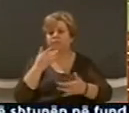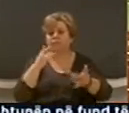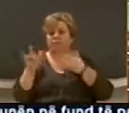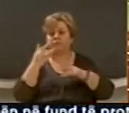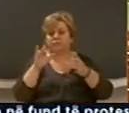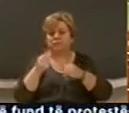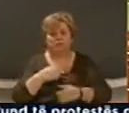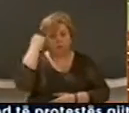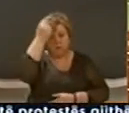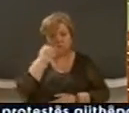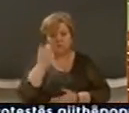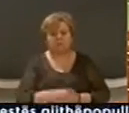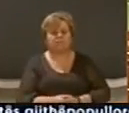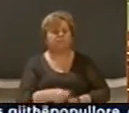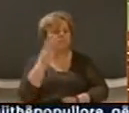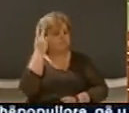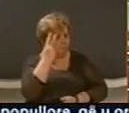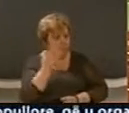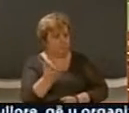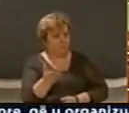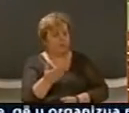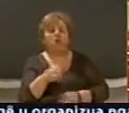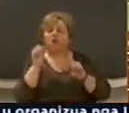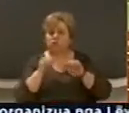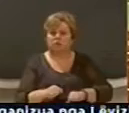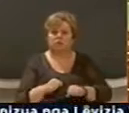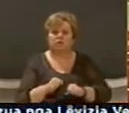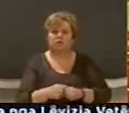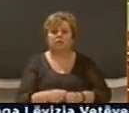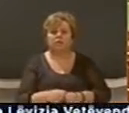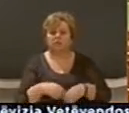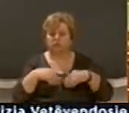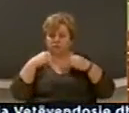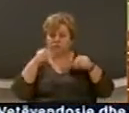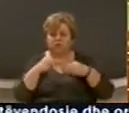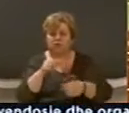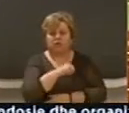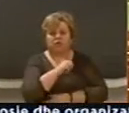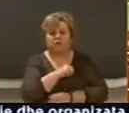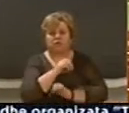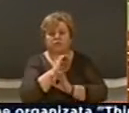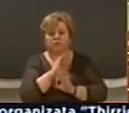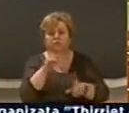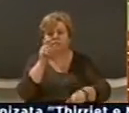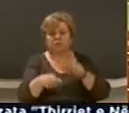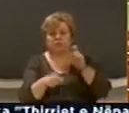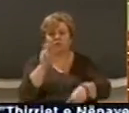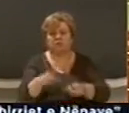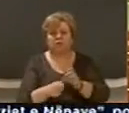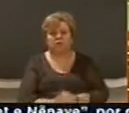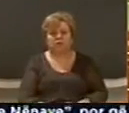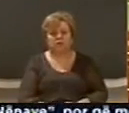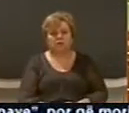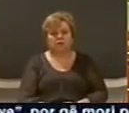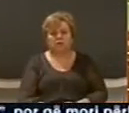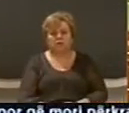kjo na lën të kuptojmë se kjo qeveri nuk po shpreh asnjë interesim për qytetarët e vendit.